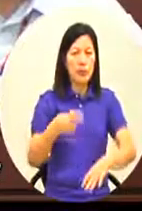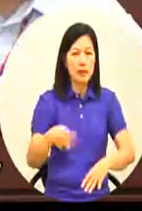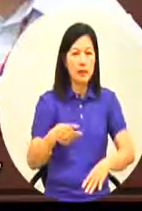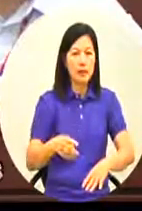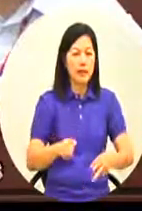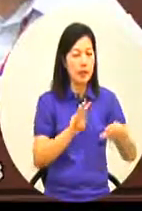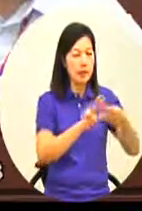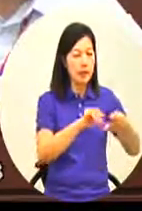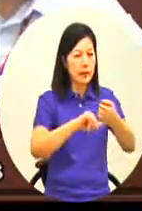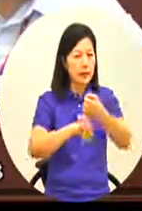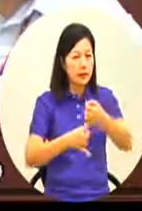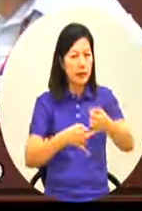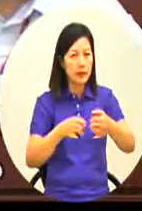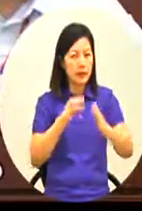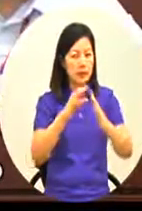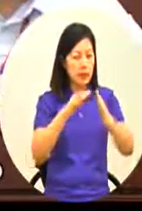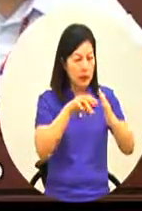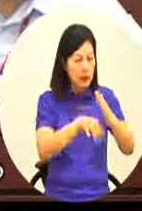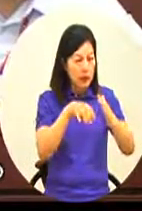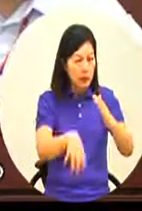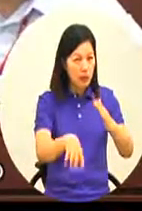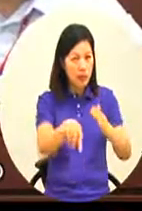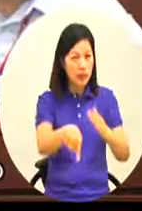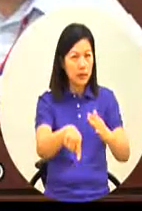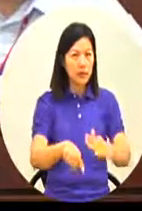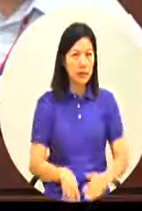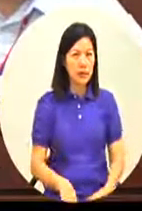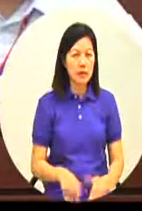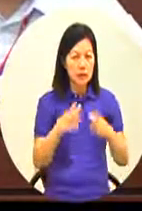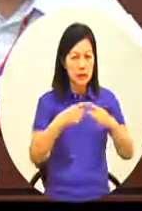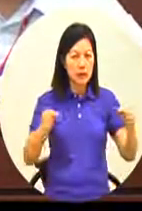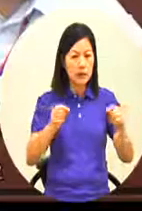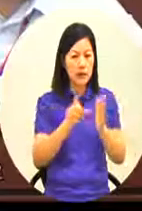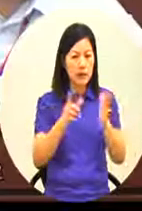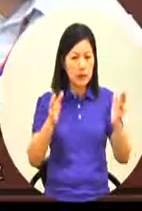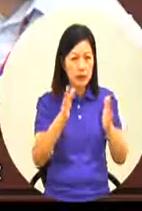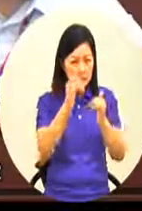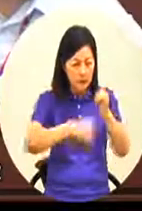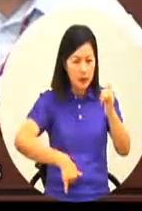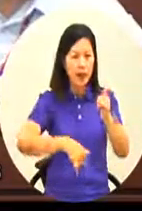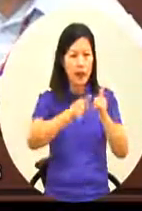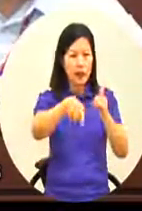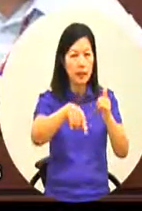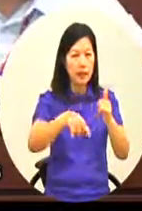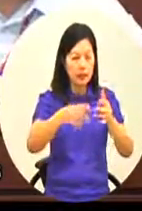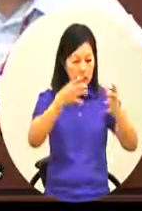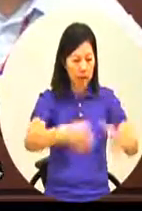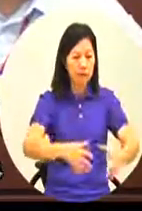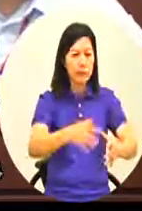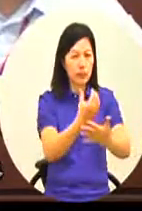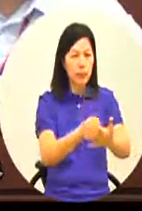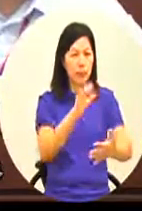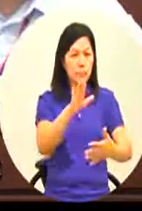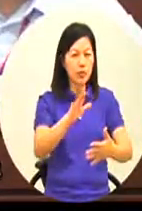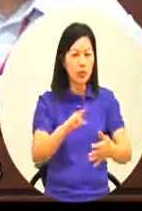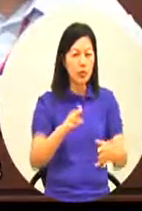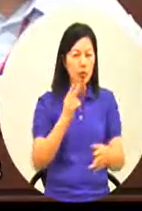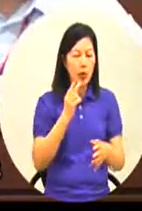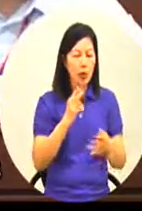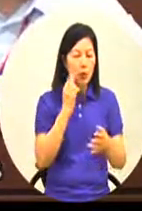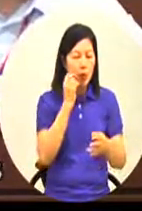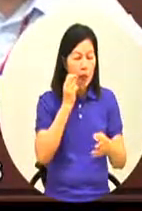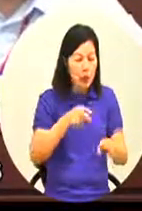仓库，议员讲的没有错，它事实上是日治时期就存在的建筑物，它的仓库是因为铁路运输而产